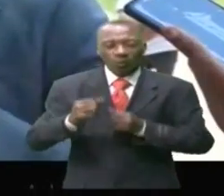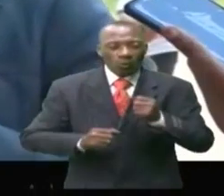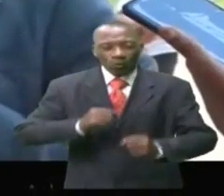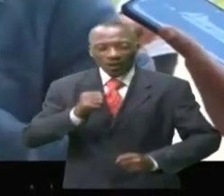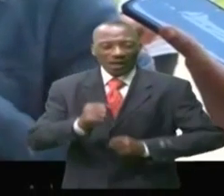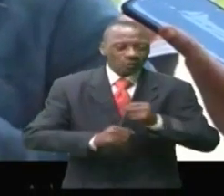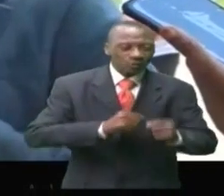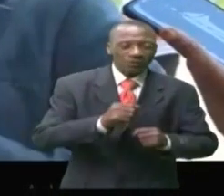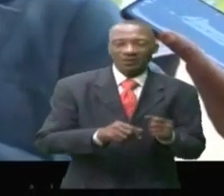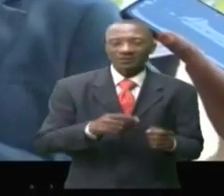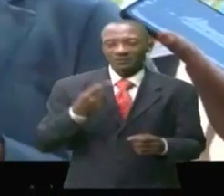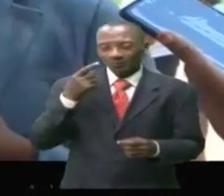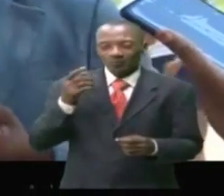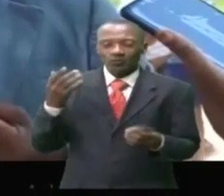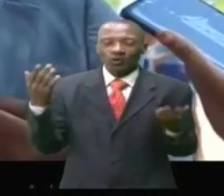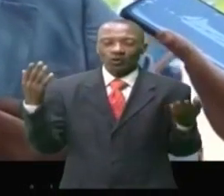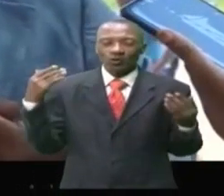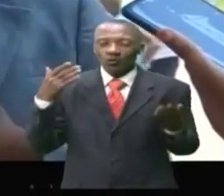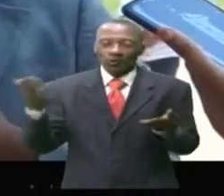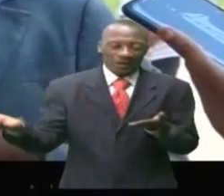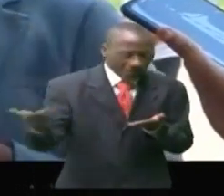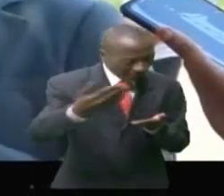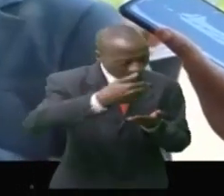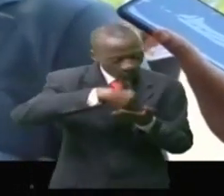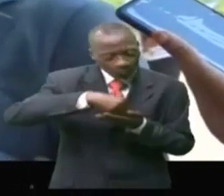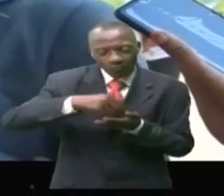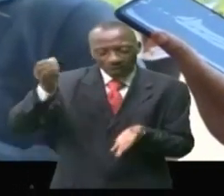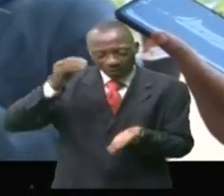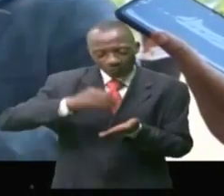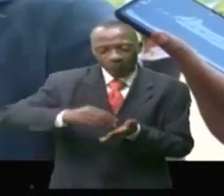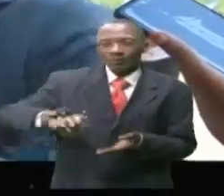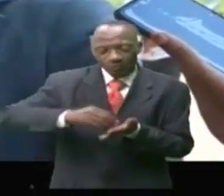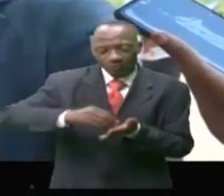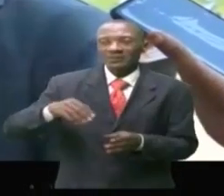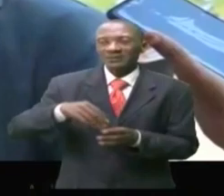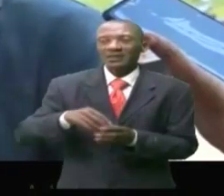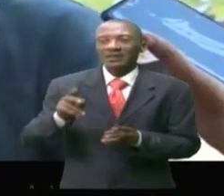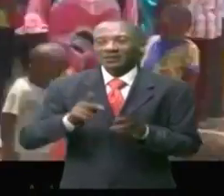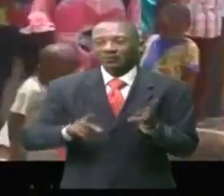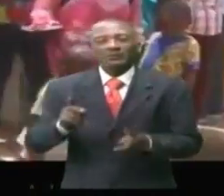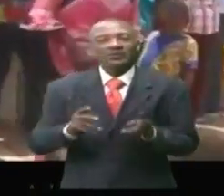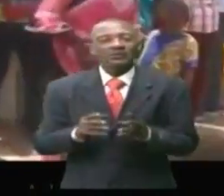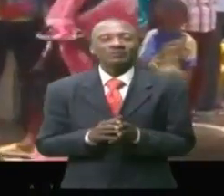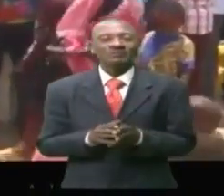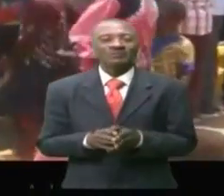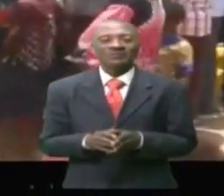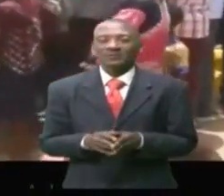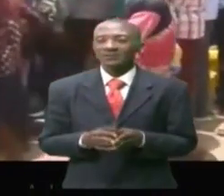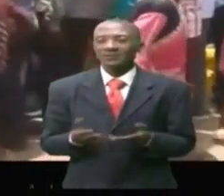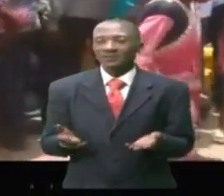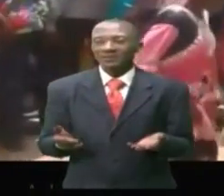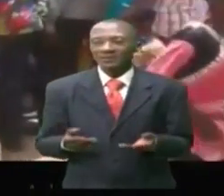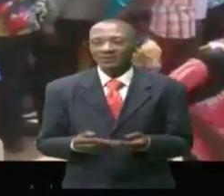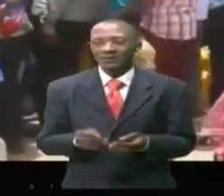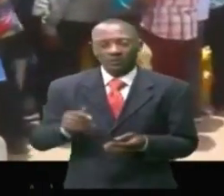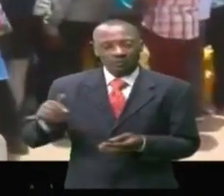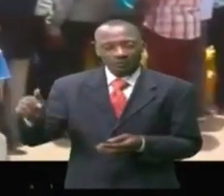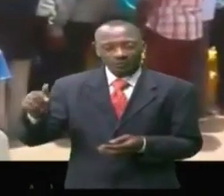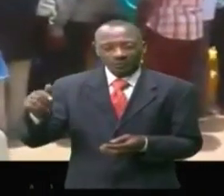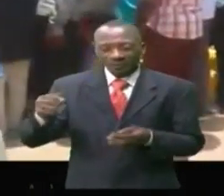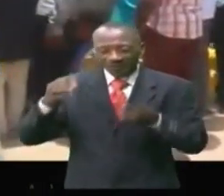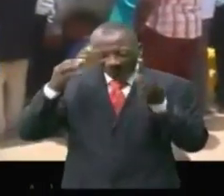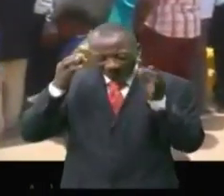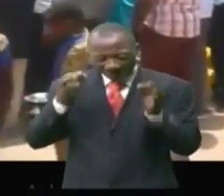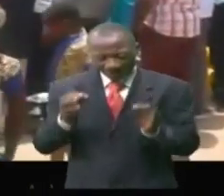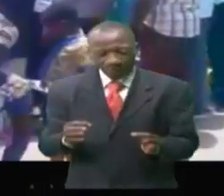ici. Son souci majeur, c'est le bien-être de la population. Déterminé à servir sa population